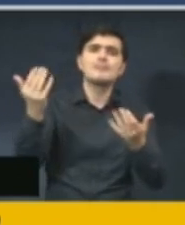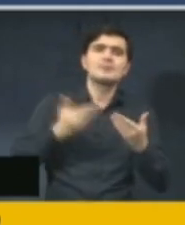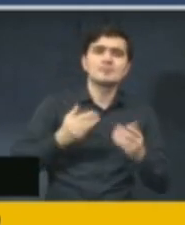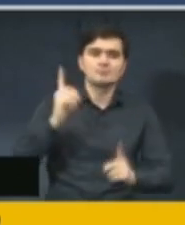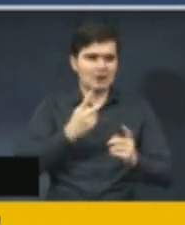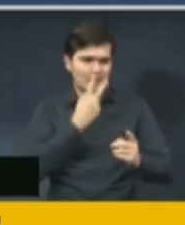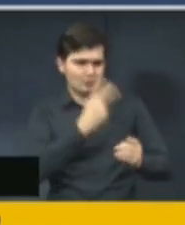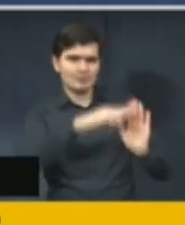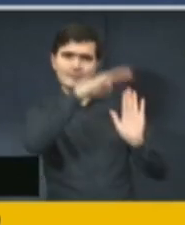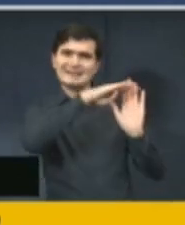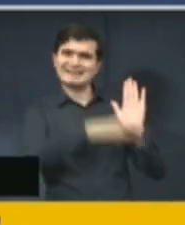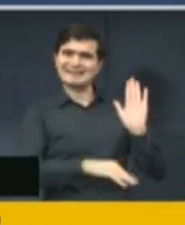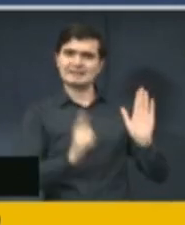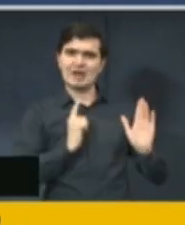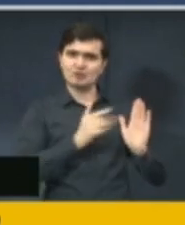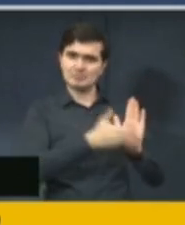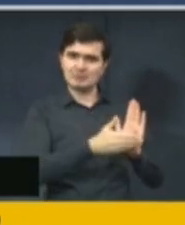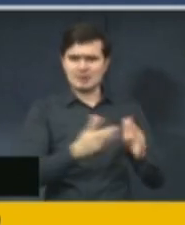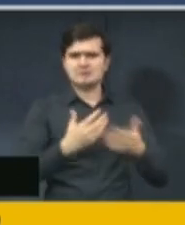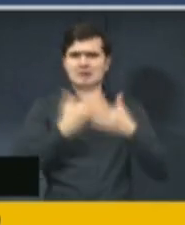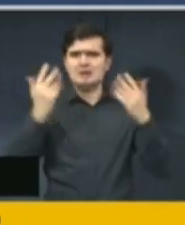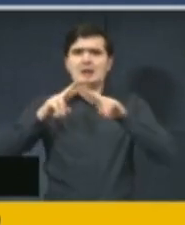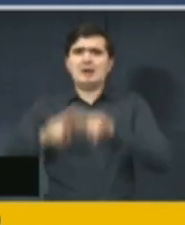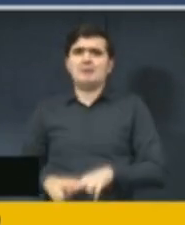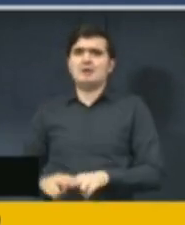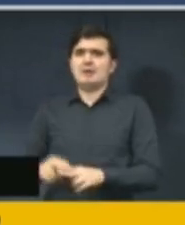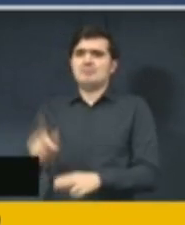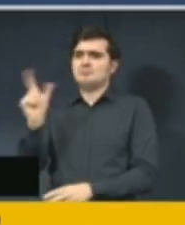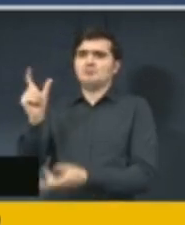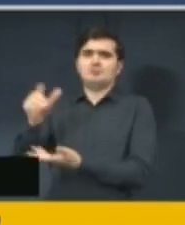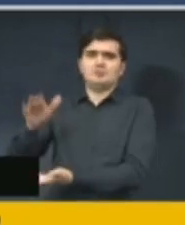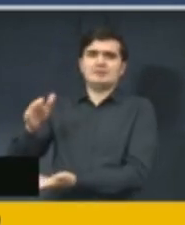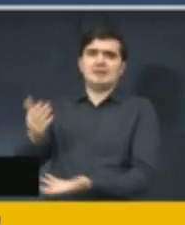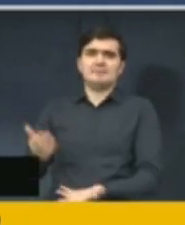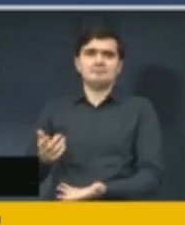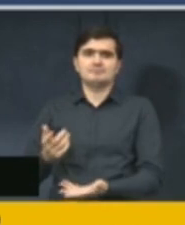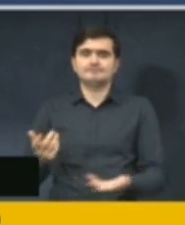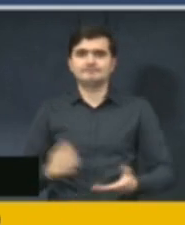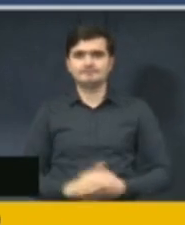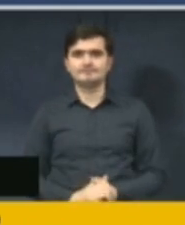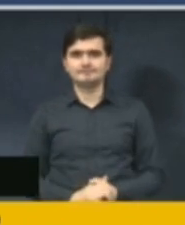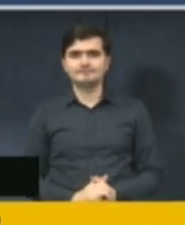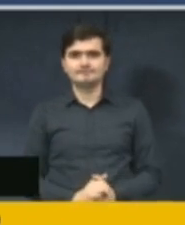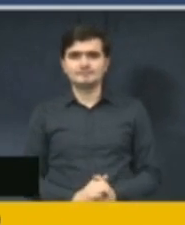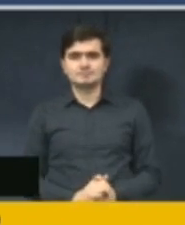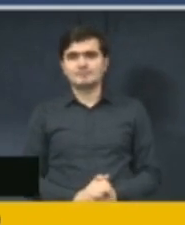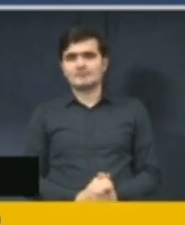așteptare, este clar că vom rămâne cu ceva doze.